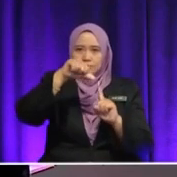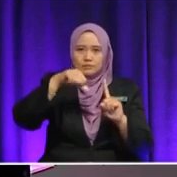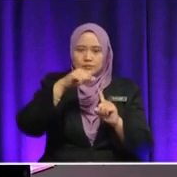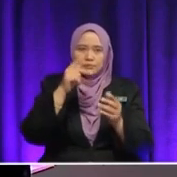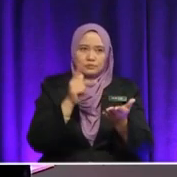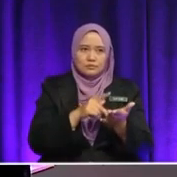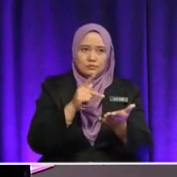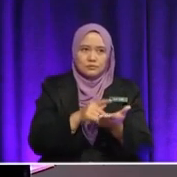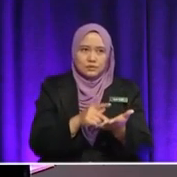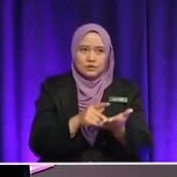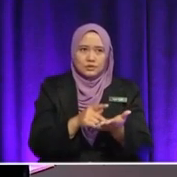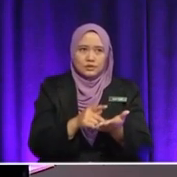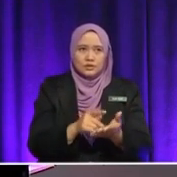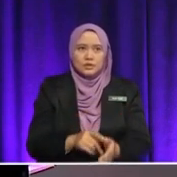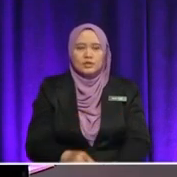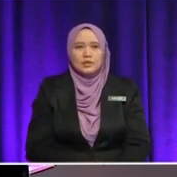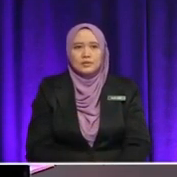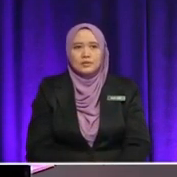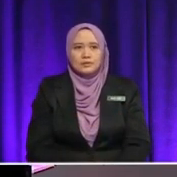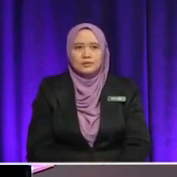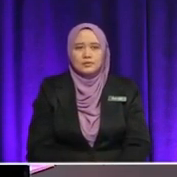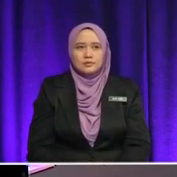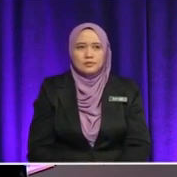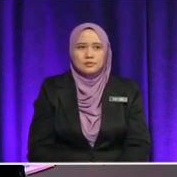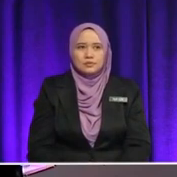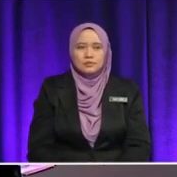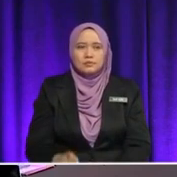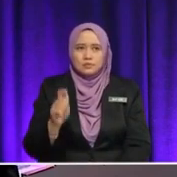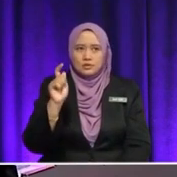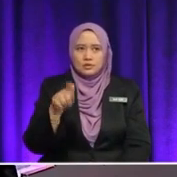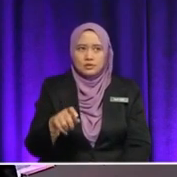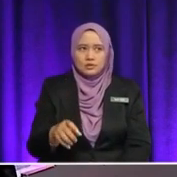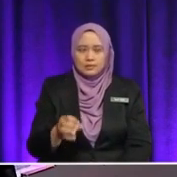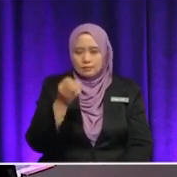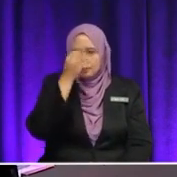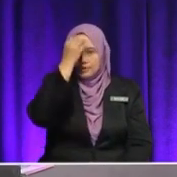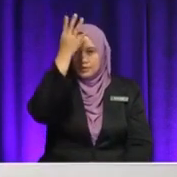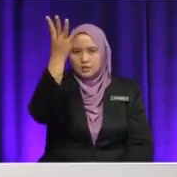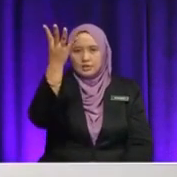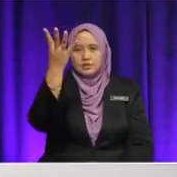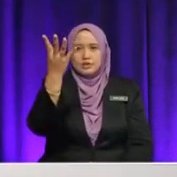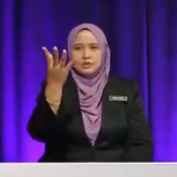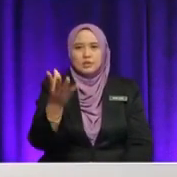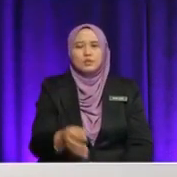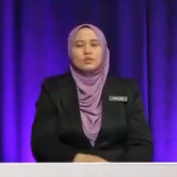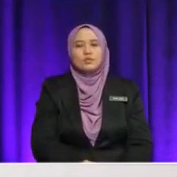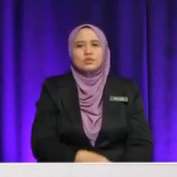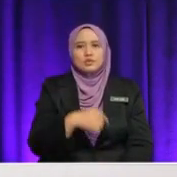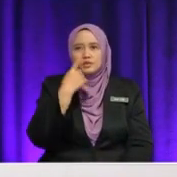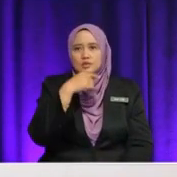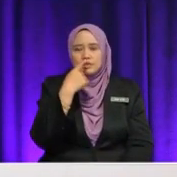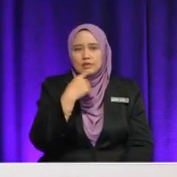sah Kalau tidak ada langkah yang ke-8 video Oh man keputusan Siapa yang berjaya menjadi yang